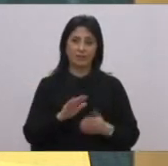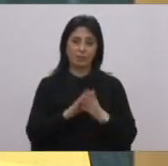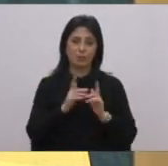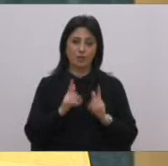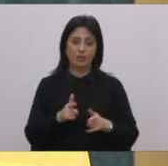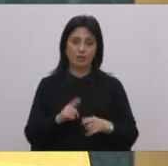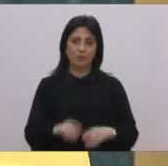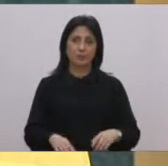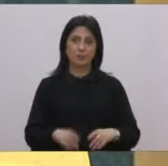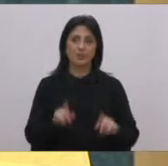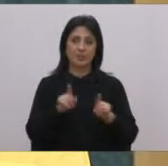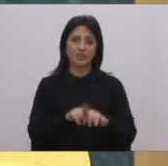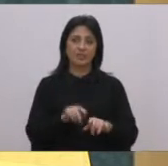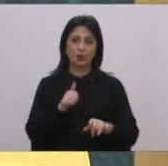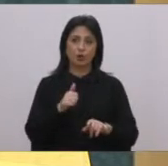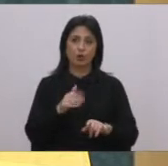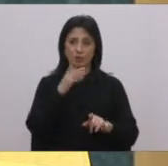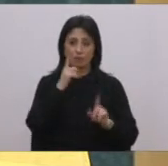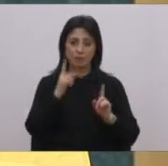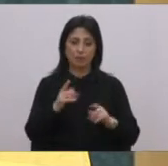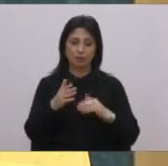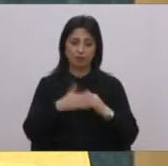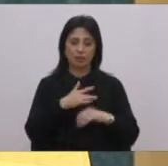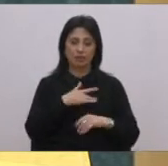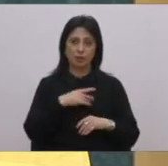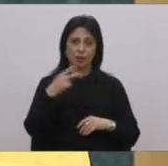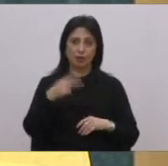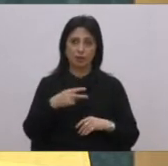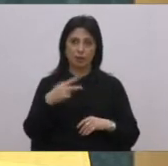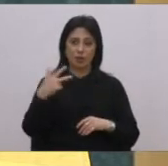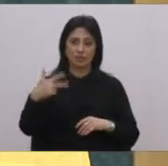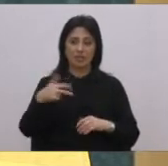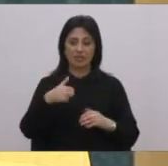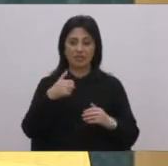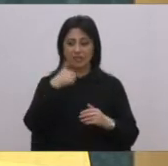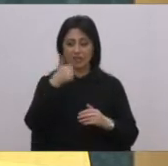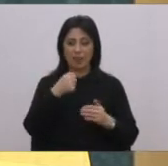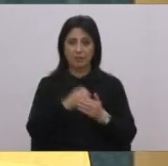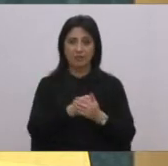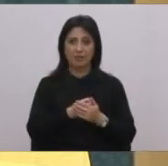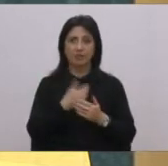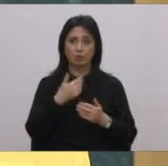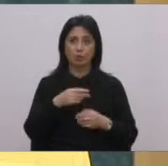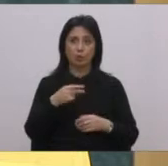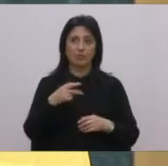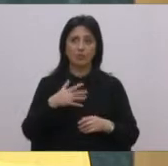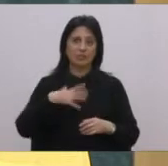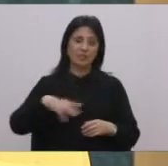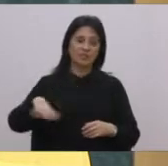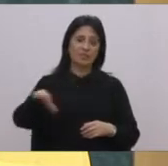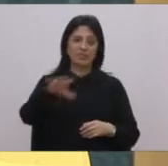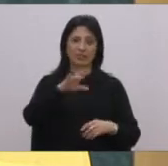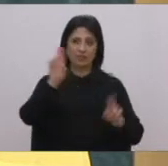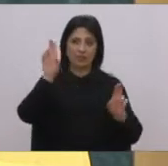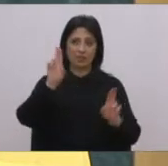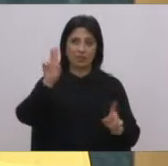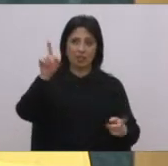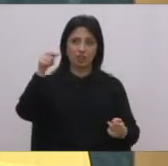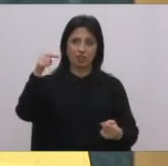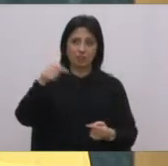მოგვარდეს, ისევე როგორც პერიოდში დაახლოებით 2030 წლამდე ჩვენ გეგმა გვაქვს, რომ უკვე მთელი საქართველო იყოს სტანდარტი